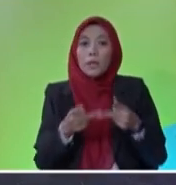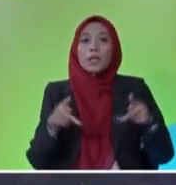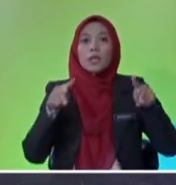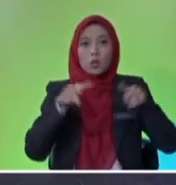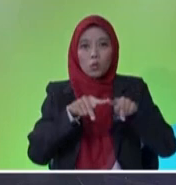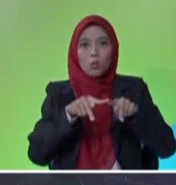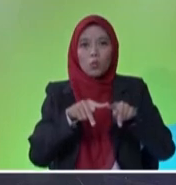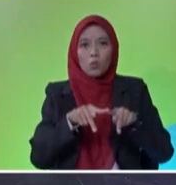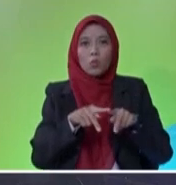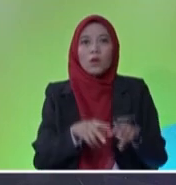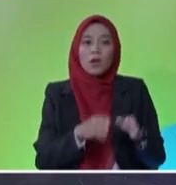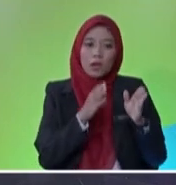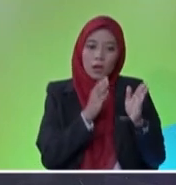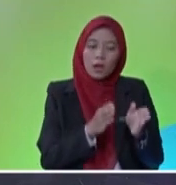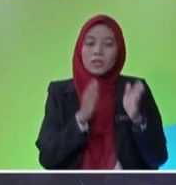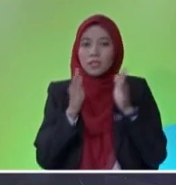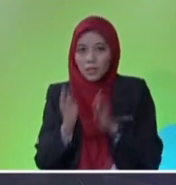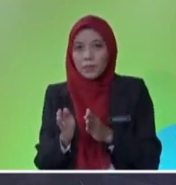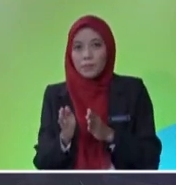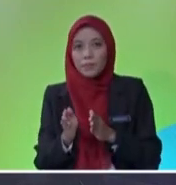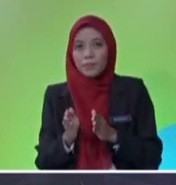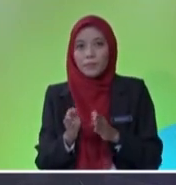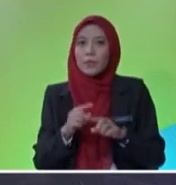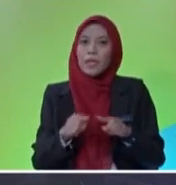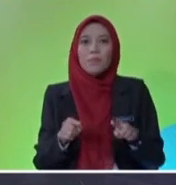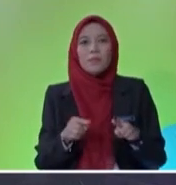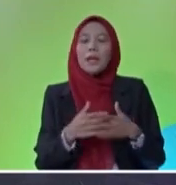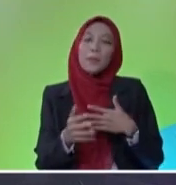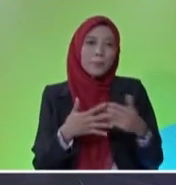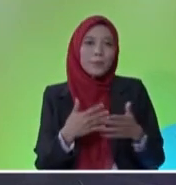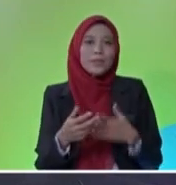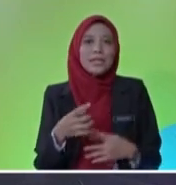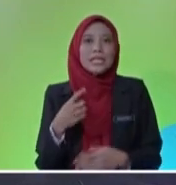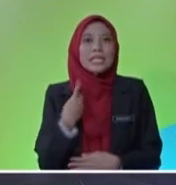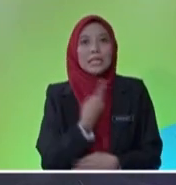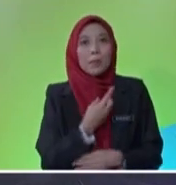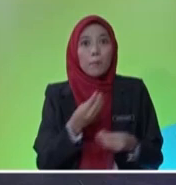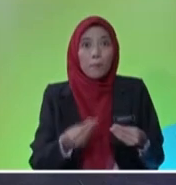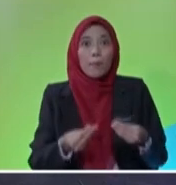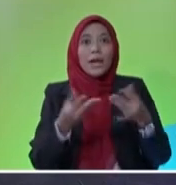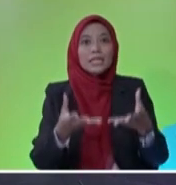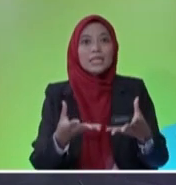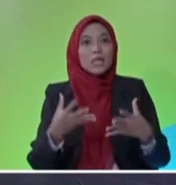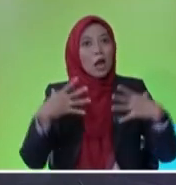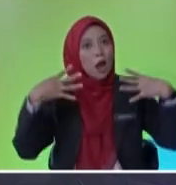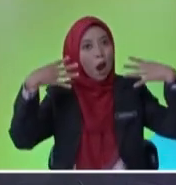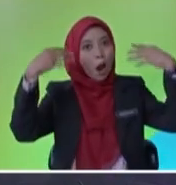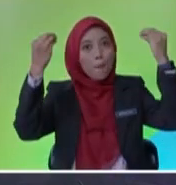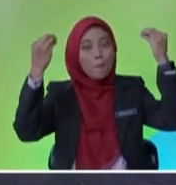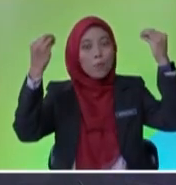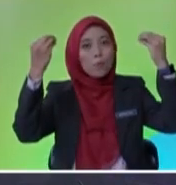Oke tapi abad apel Bagaimanapun kita bagi Oke sedikit kita bagi Shireen video ah kita bagi